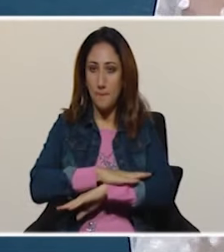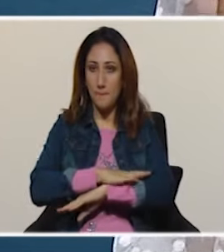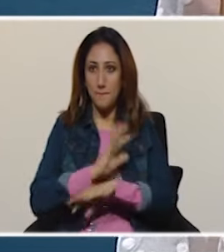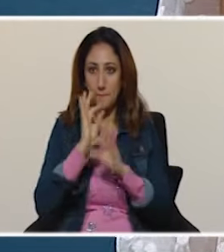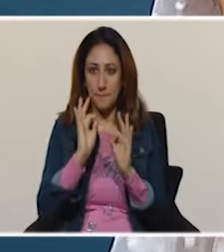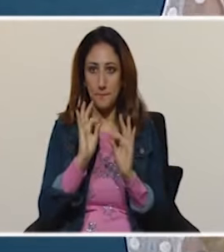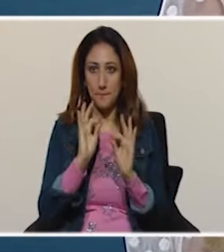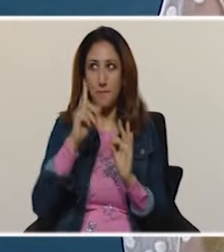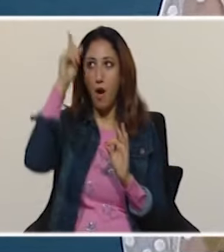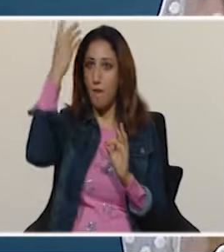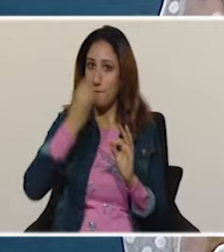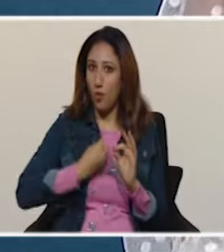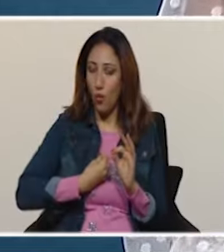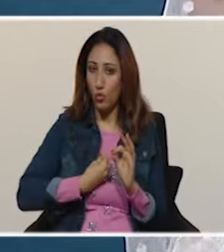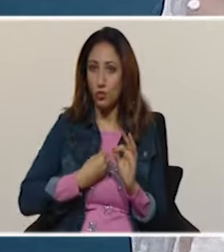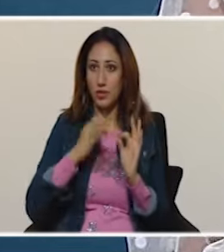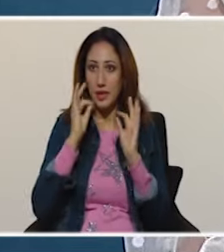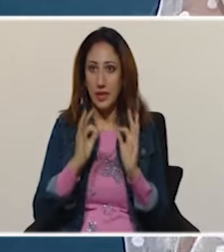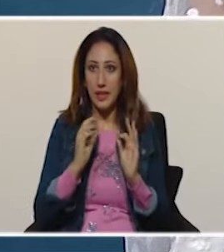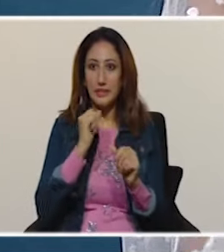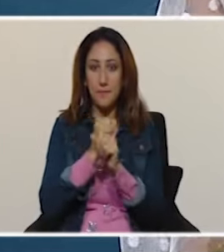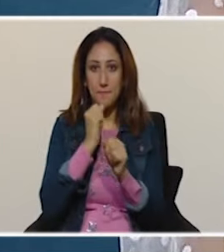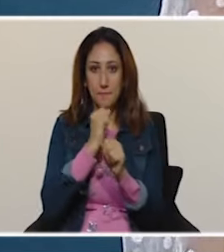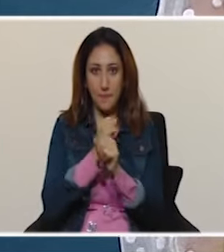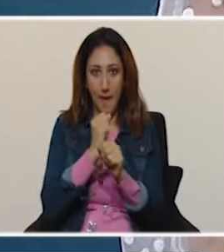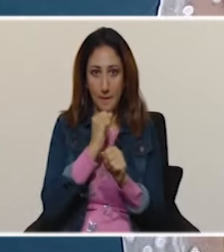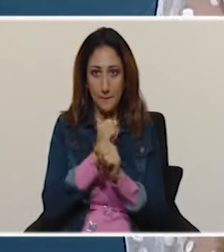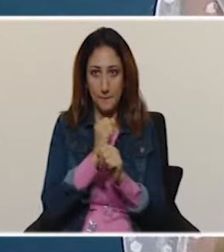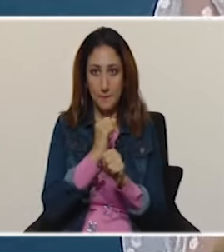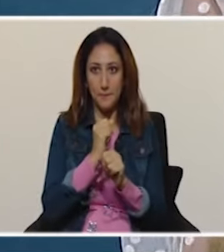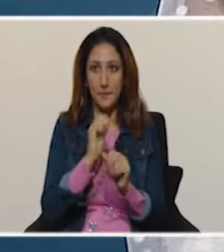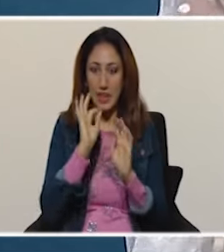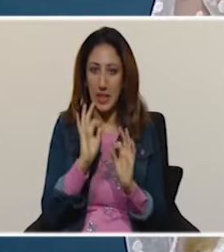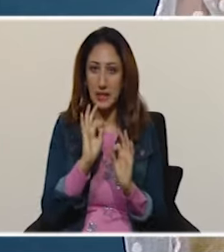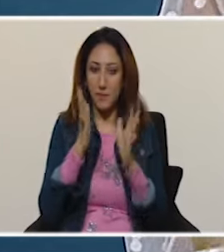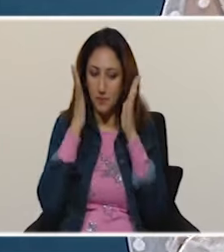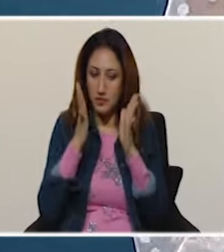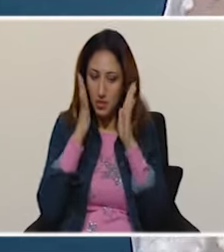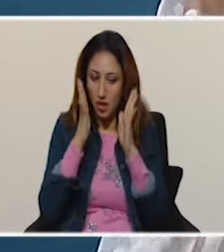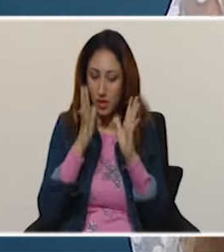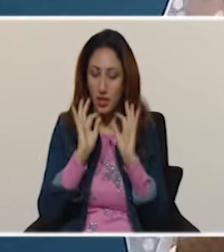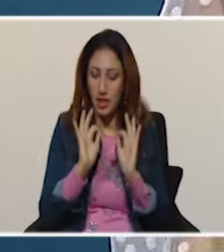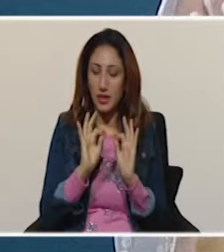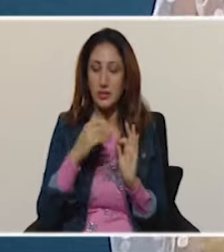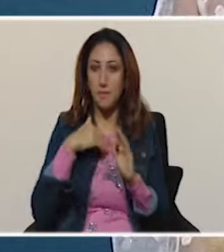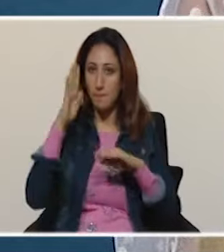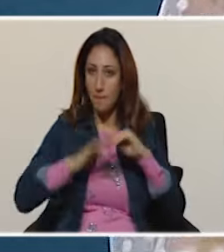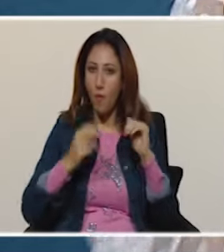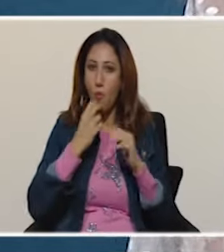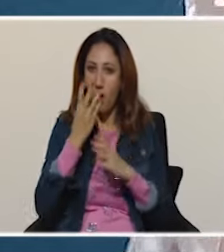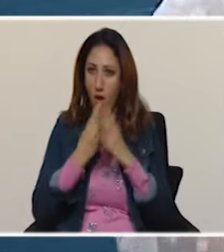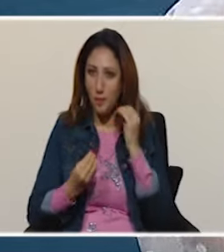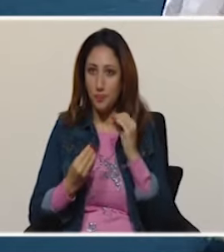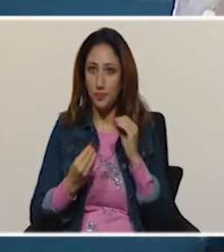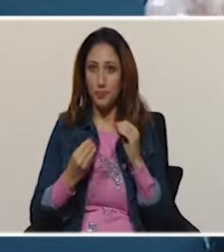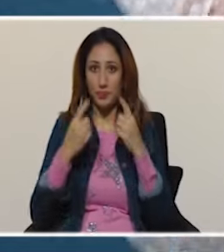شو اللي ربنا اداهوله ويعمل بمقابله يعمل شيء يصلي كرمال انه الحمد لله نحن عندنا رجلين